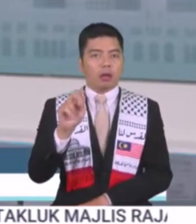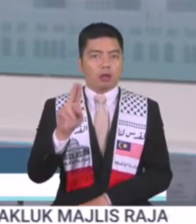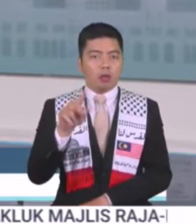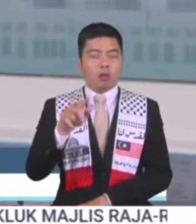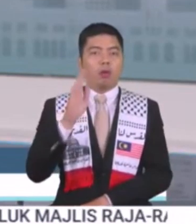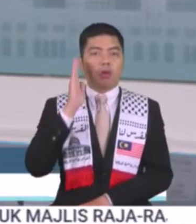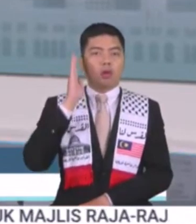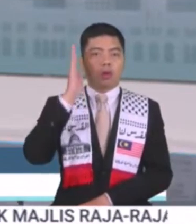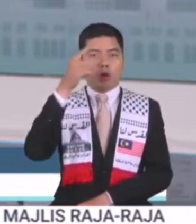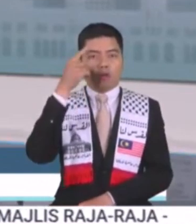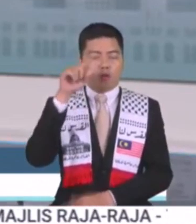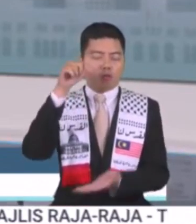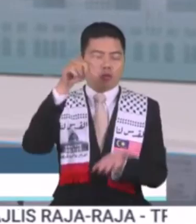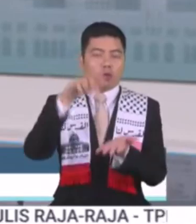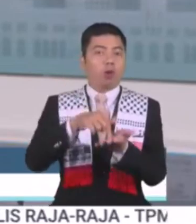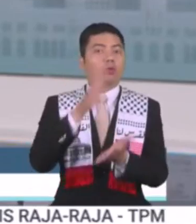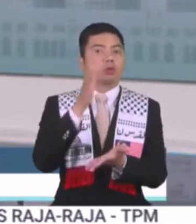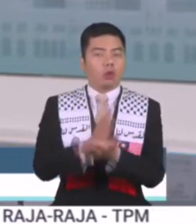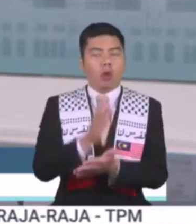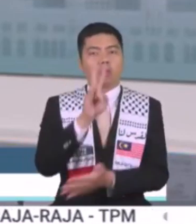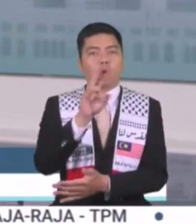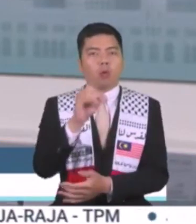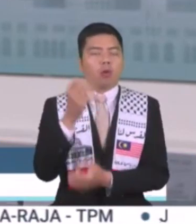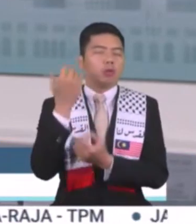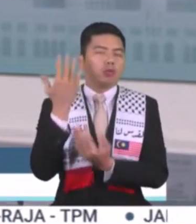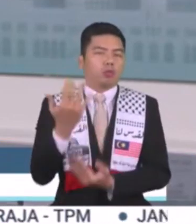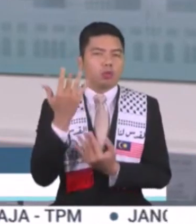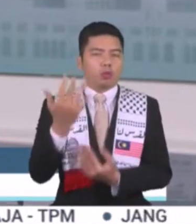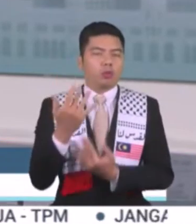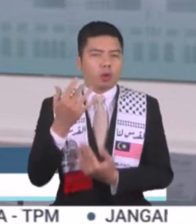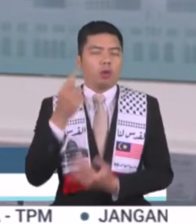bakal menotahkan penantian 20 tahun pemiliknya.